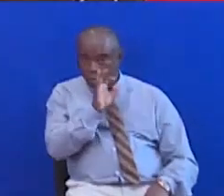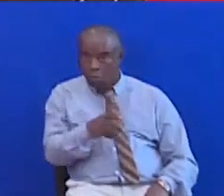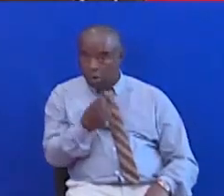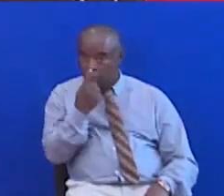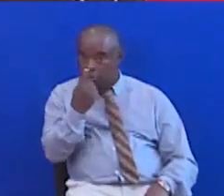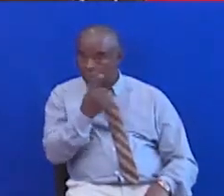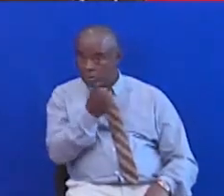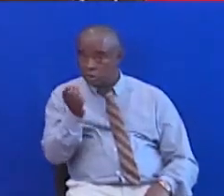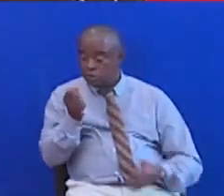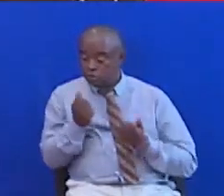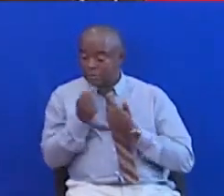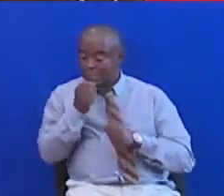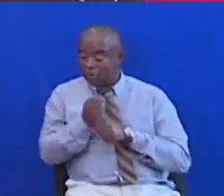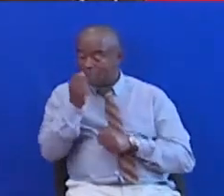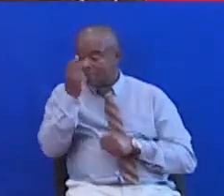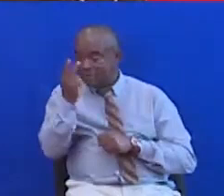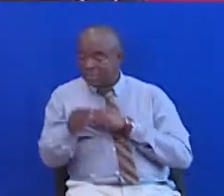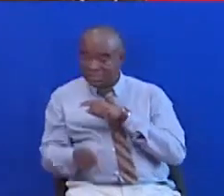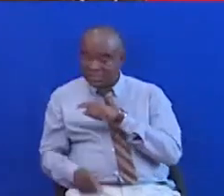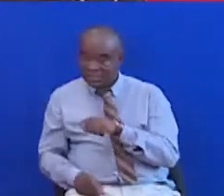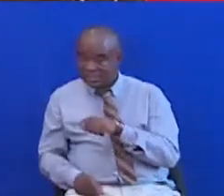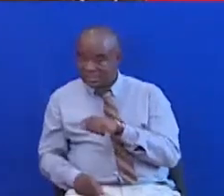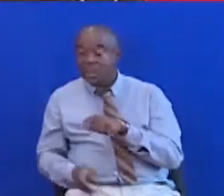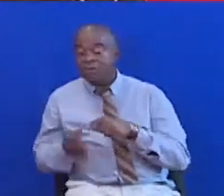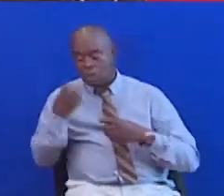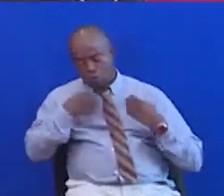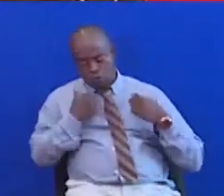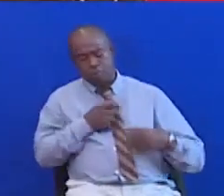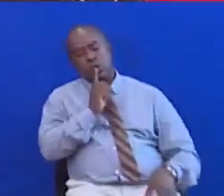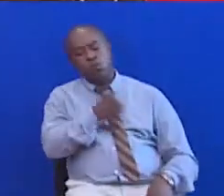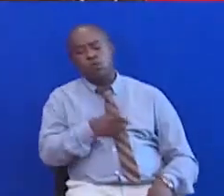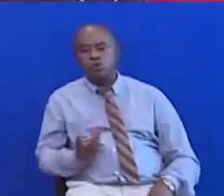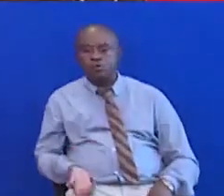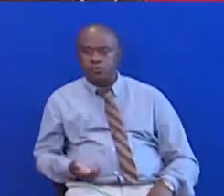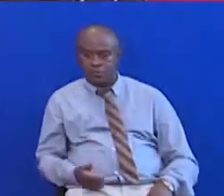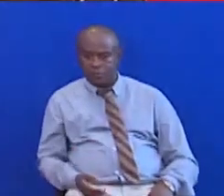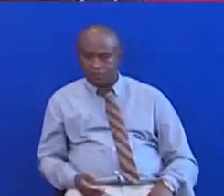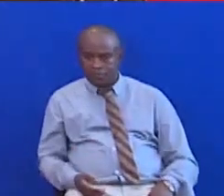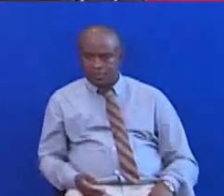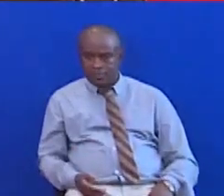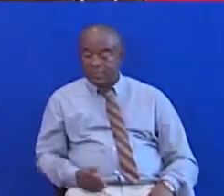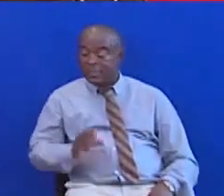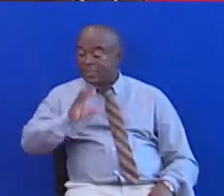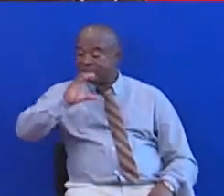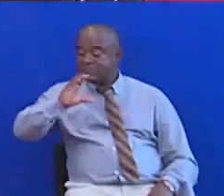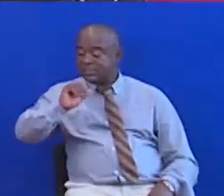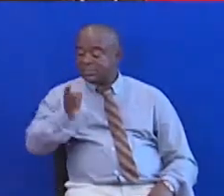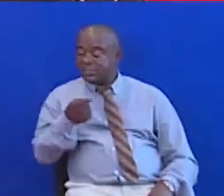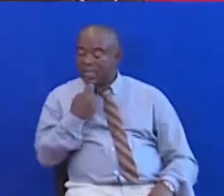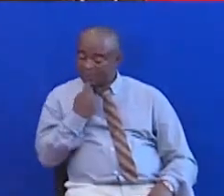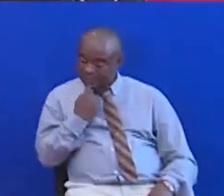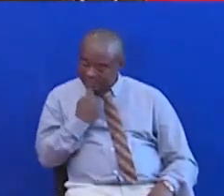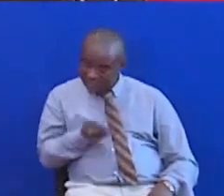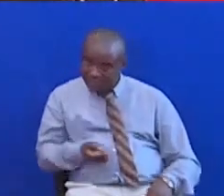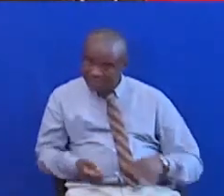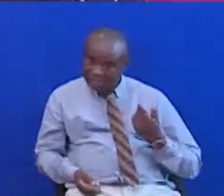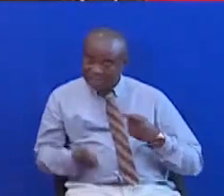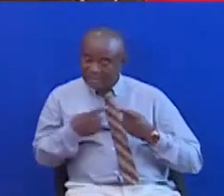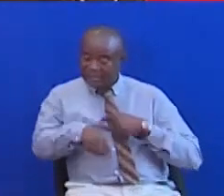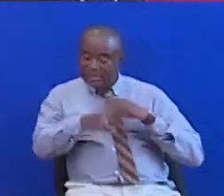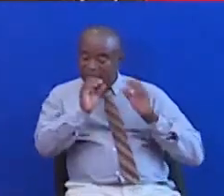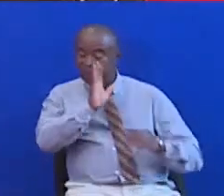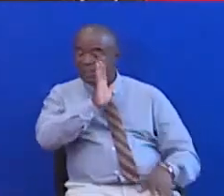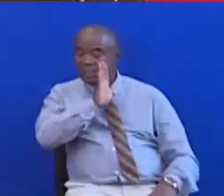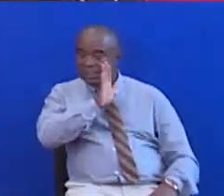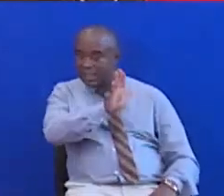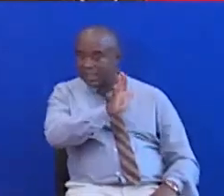mmoja kujengwa kilometa mbili, nina mashaka. Na mheshimiwa CAG amesema, CAG katika ripoti yake